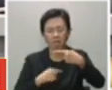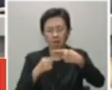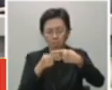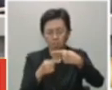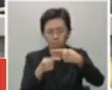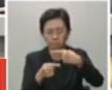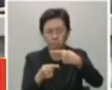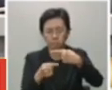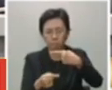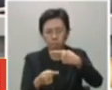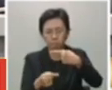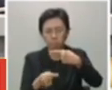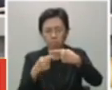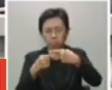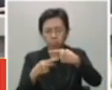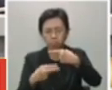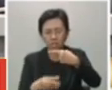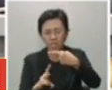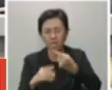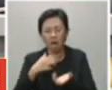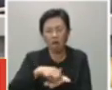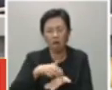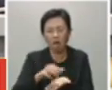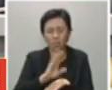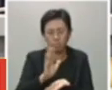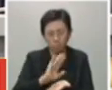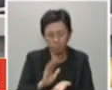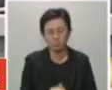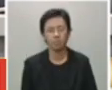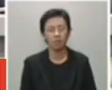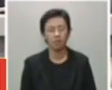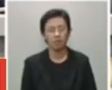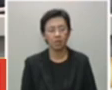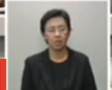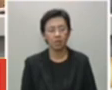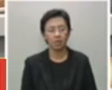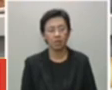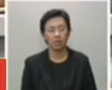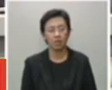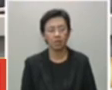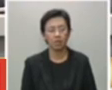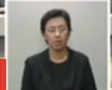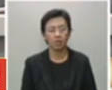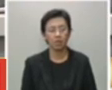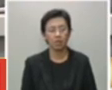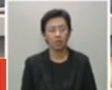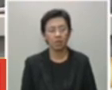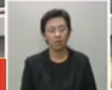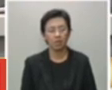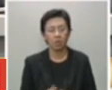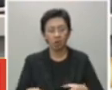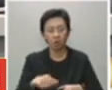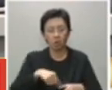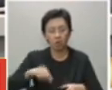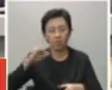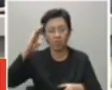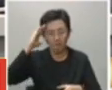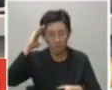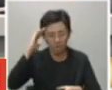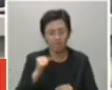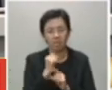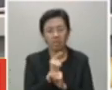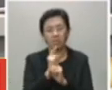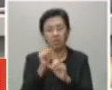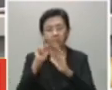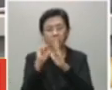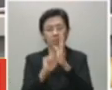ข้อนะครับผมจะขอเน้นสั้นๆคือท่านต้องจัดให้มีและใช้กำลังทหารตามรัฐธรรมนู